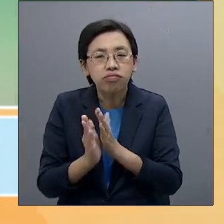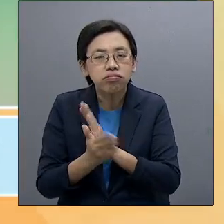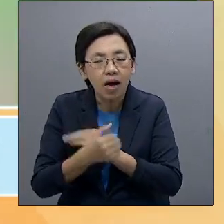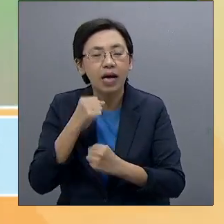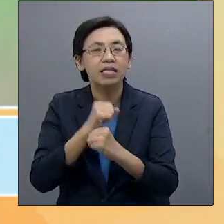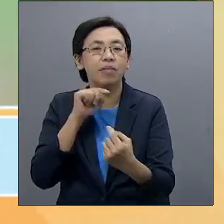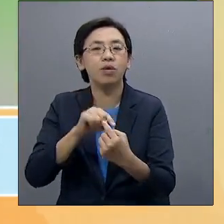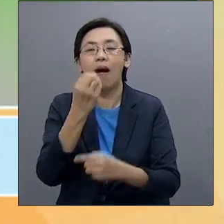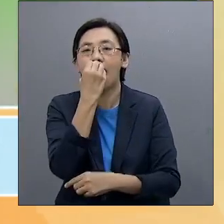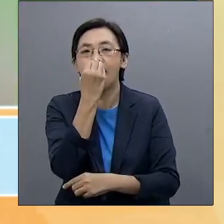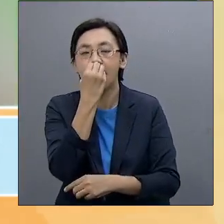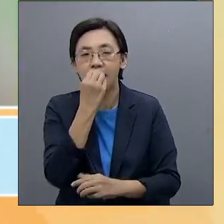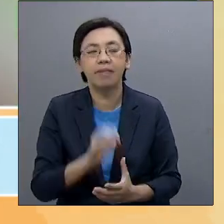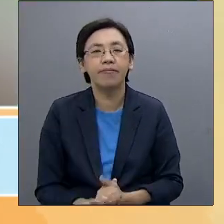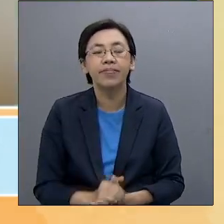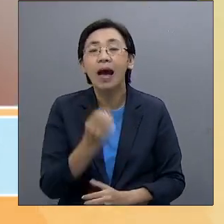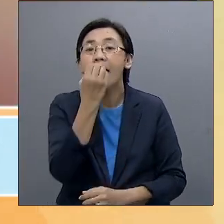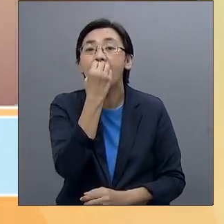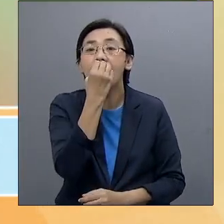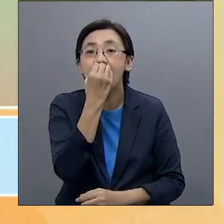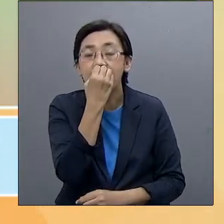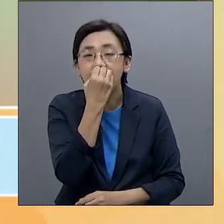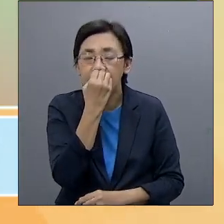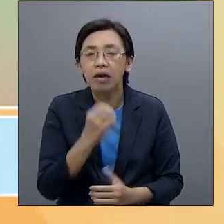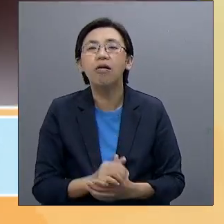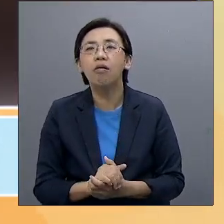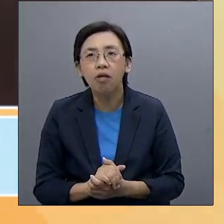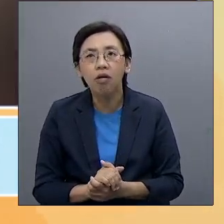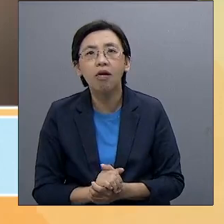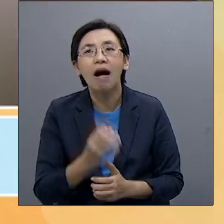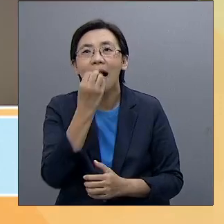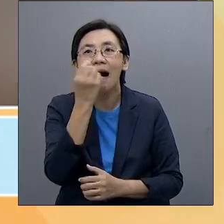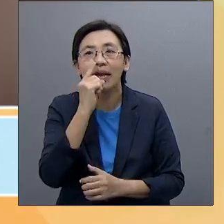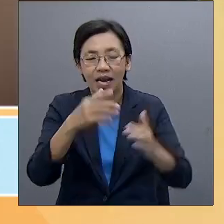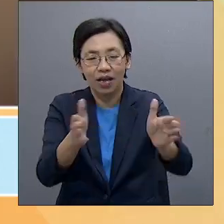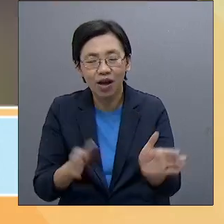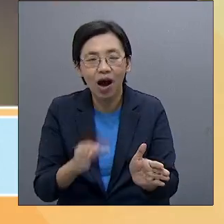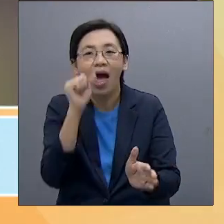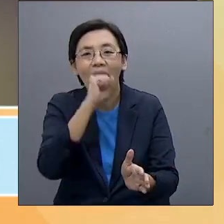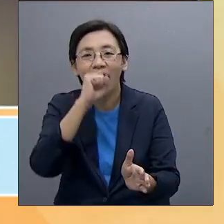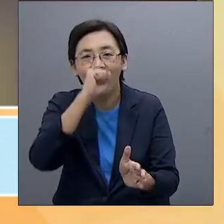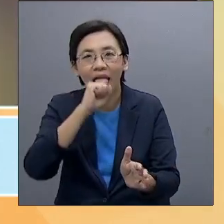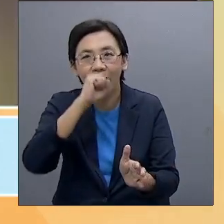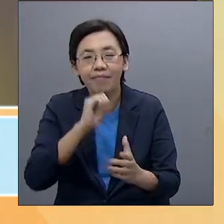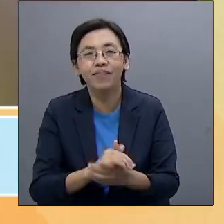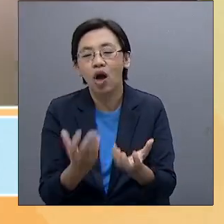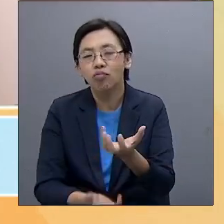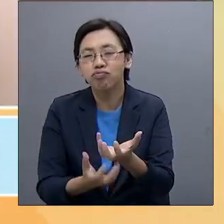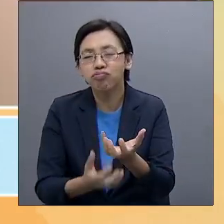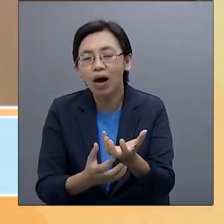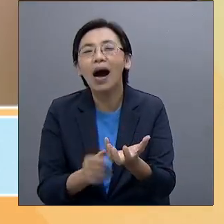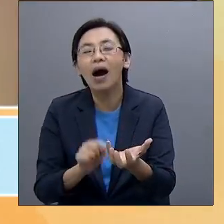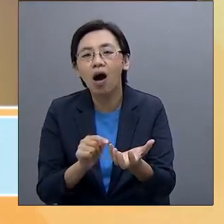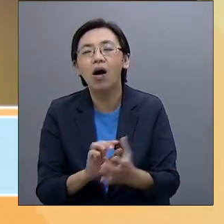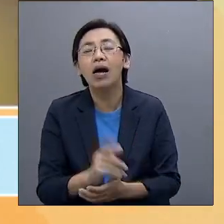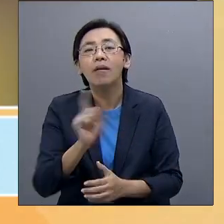นะที่แรกๆเลยที่เขาทำก็คือเอามาใช้ในการทำไอศกรี ม นะผสมเป็นทำให้ไอศกรีม